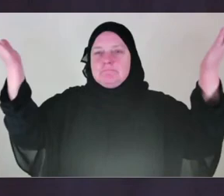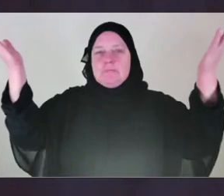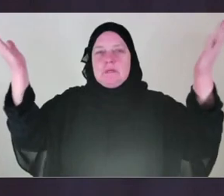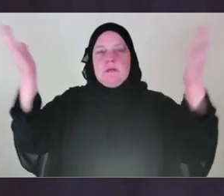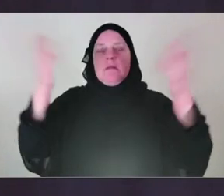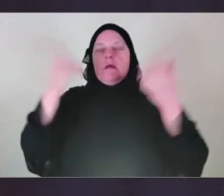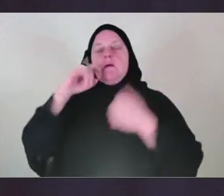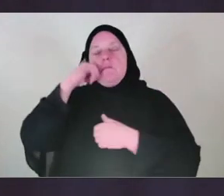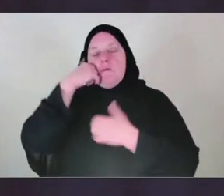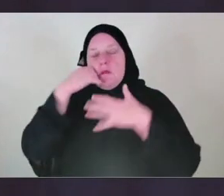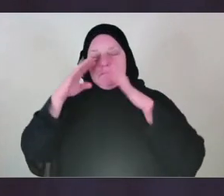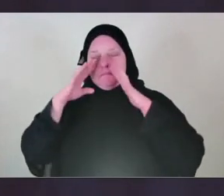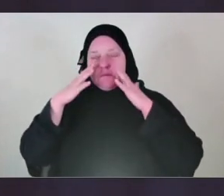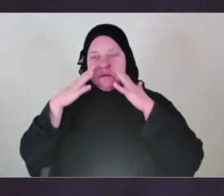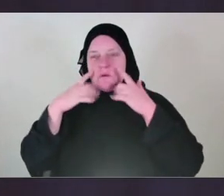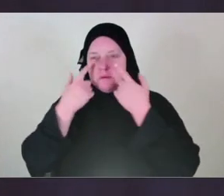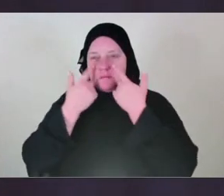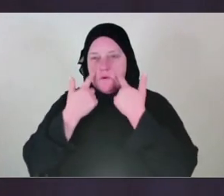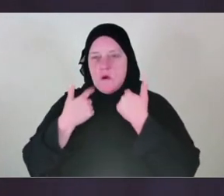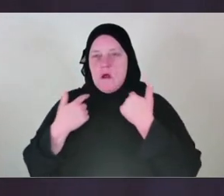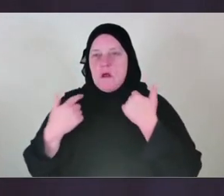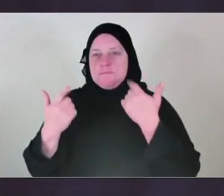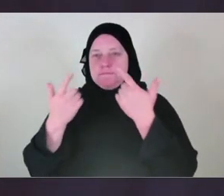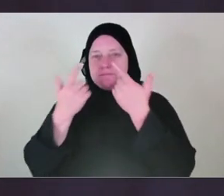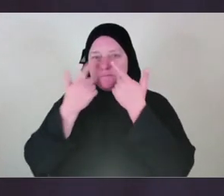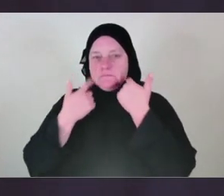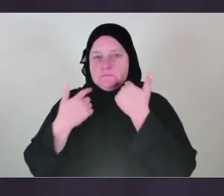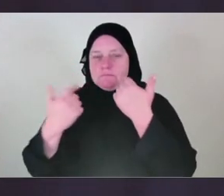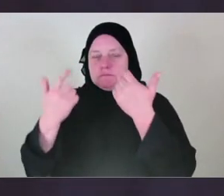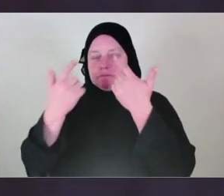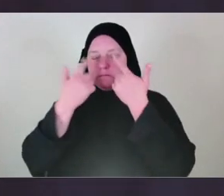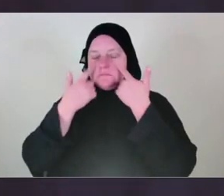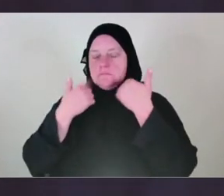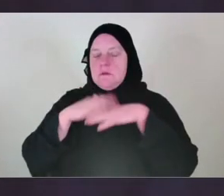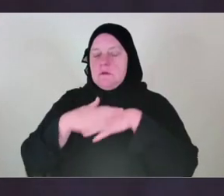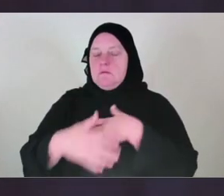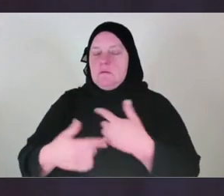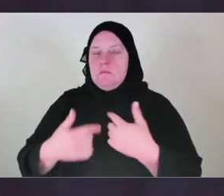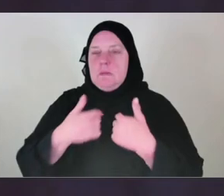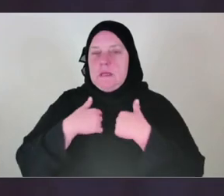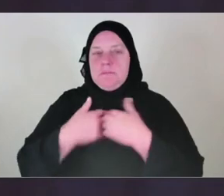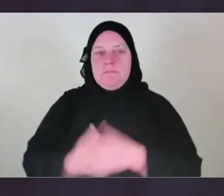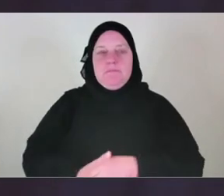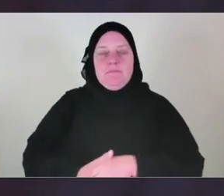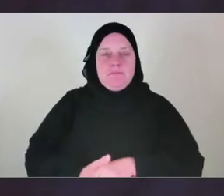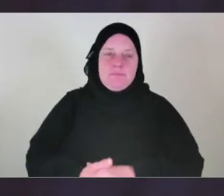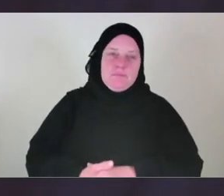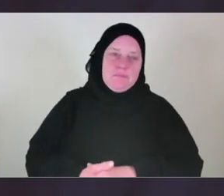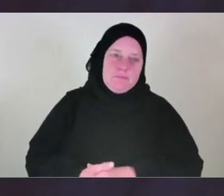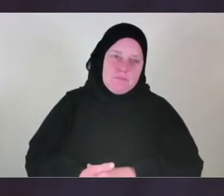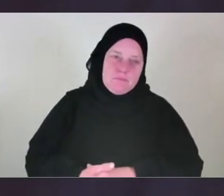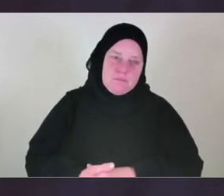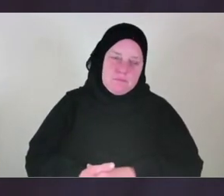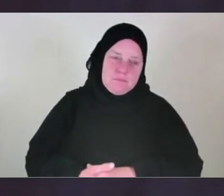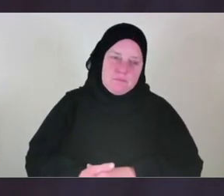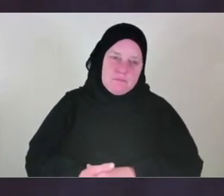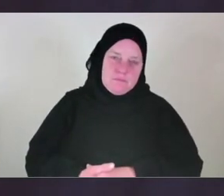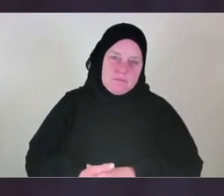surrounds the heavens will weep over him. And then he says, وَيَغْضَبُ اللَّهُ تَعَالَى